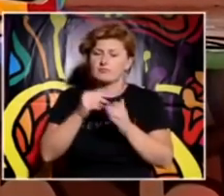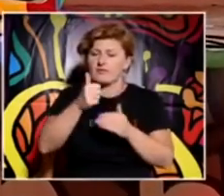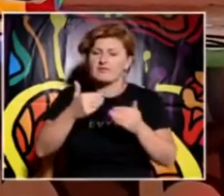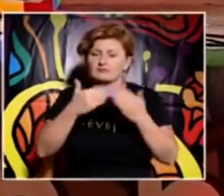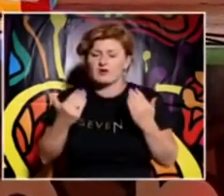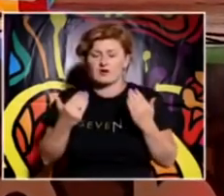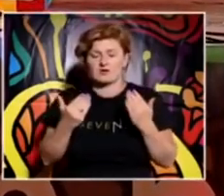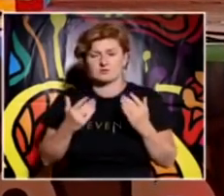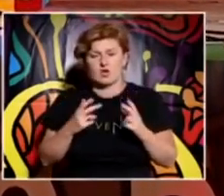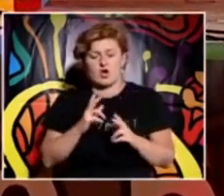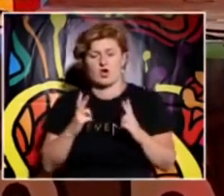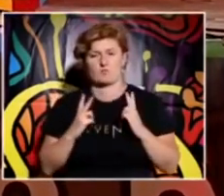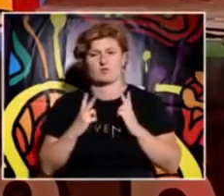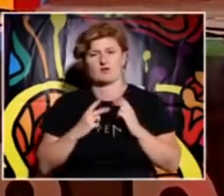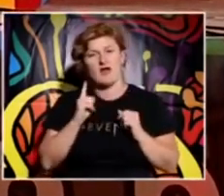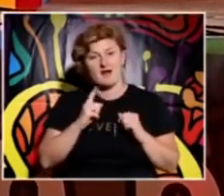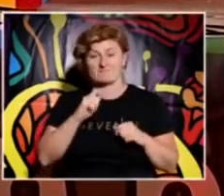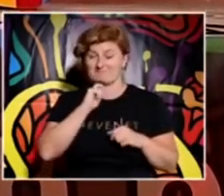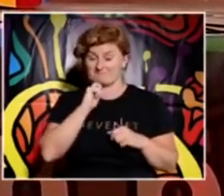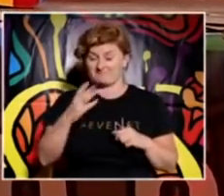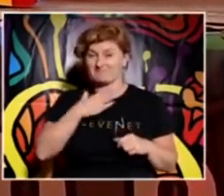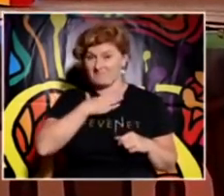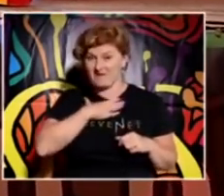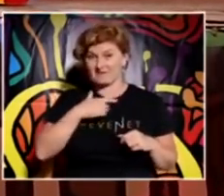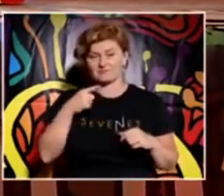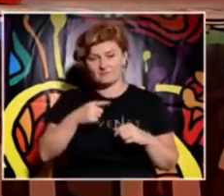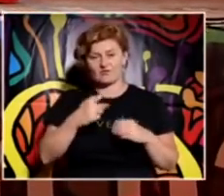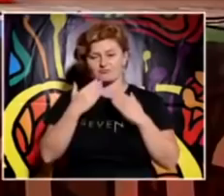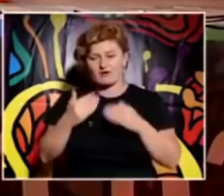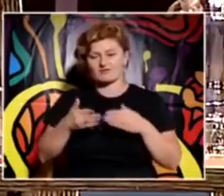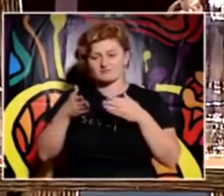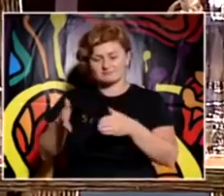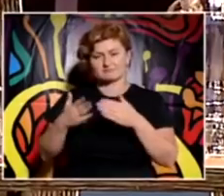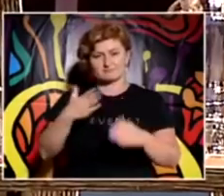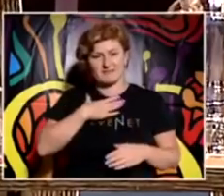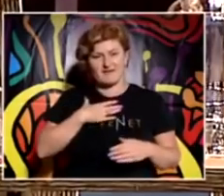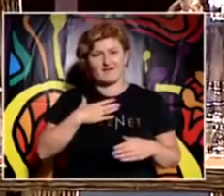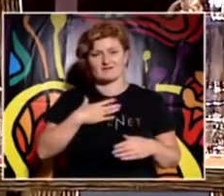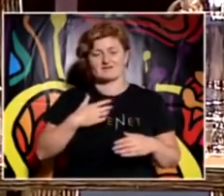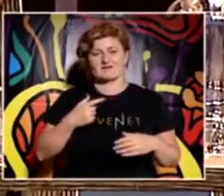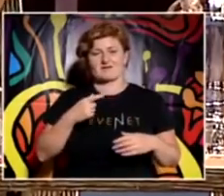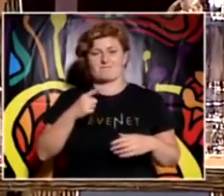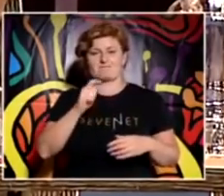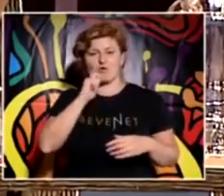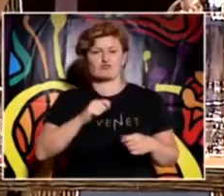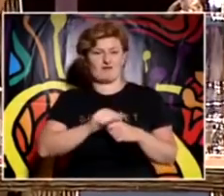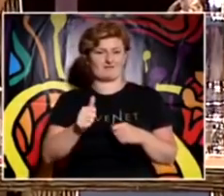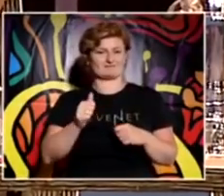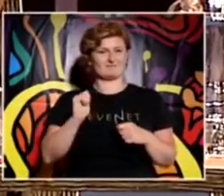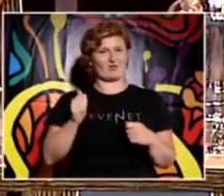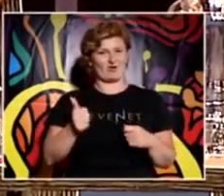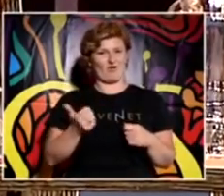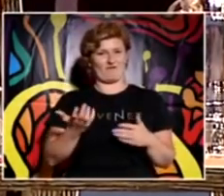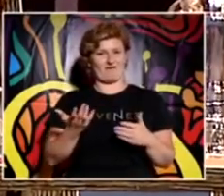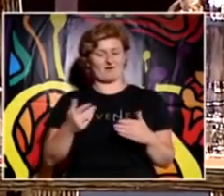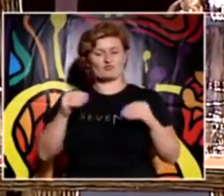tak naprawdę on wzbogaca nasze podróże. Można powiedzieć, że te podróże się robią dzięki niemu wyjątkowe i jakby to nie głupio brzmiało, dużo się od niego